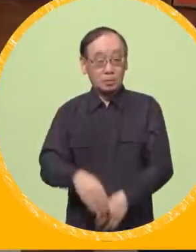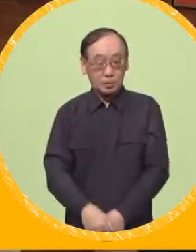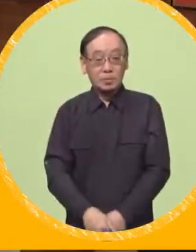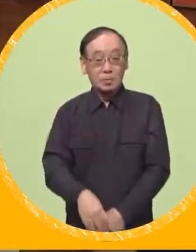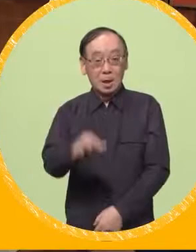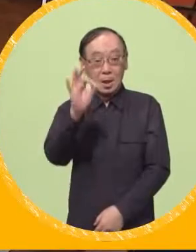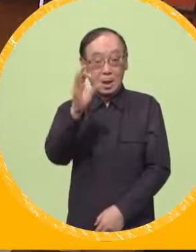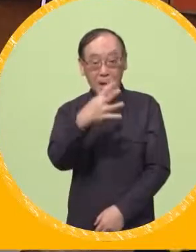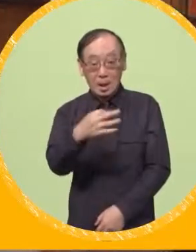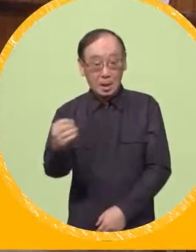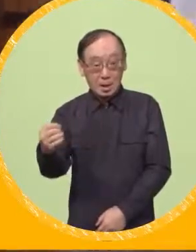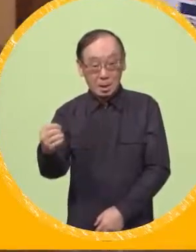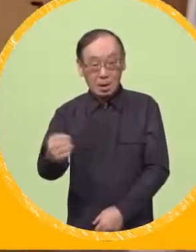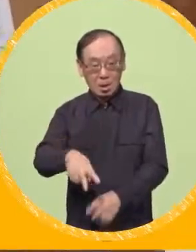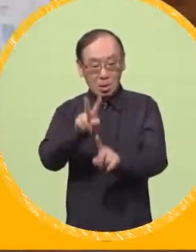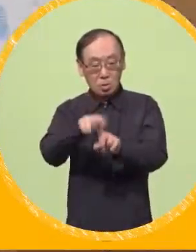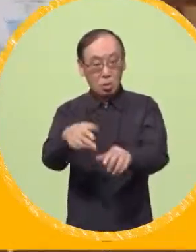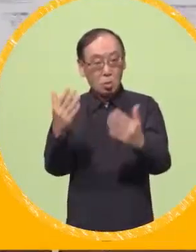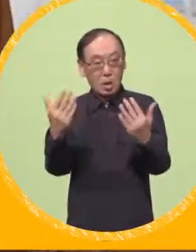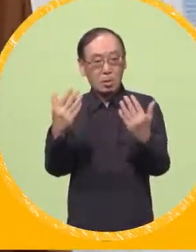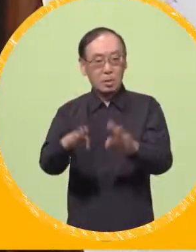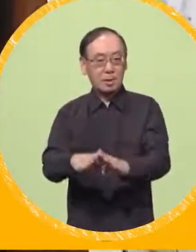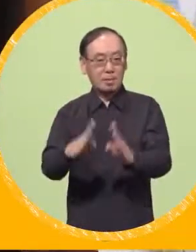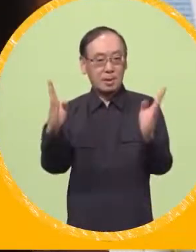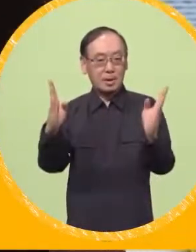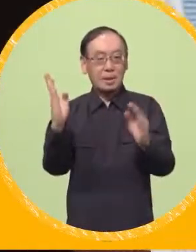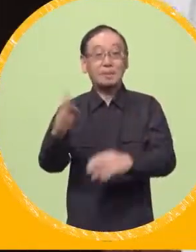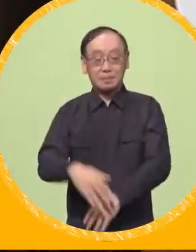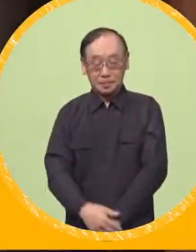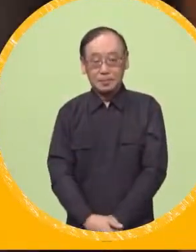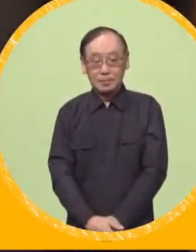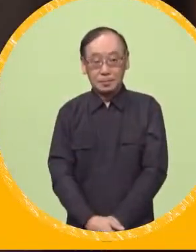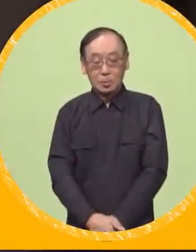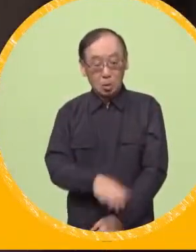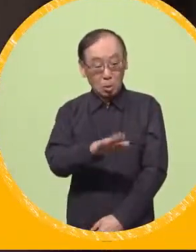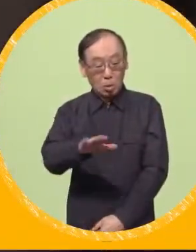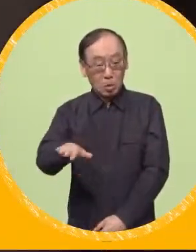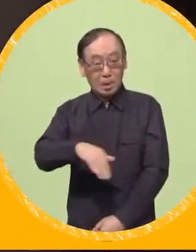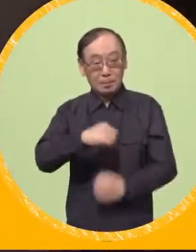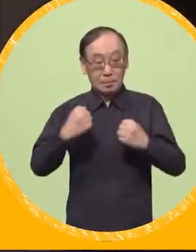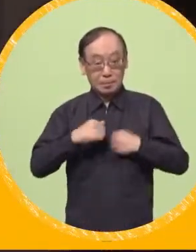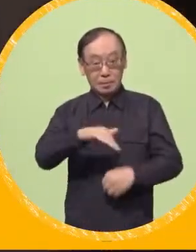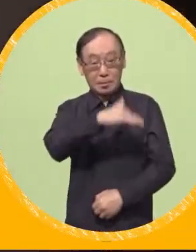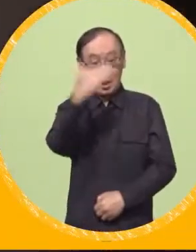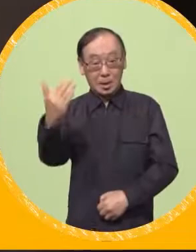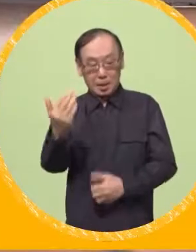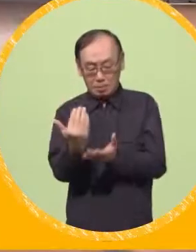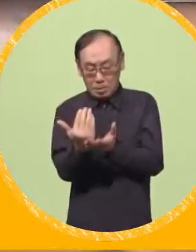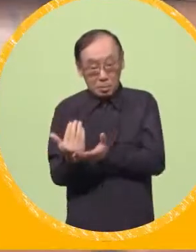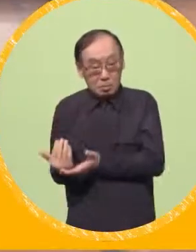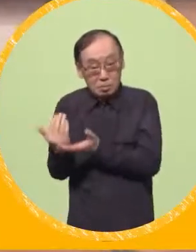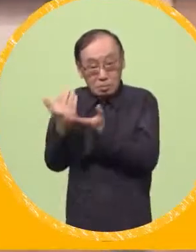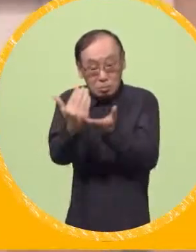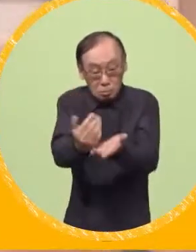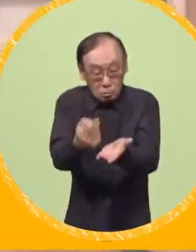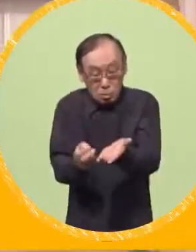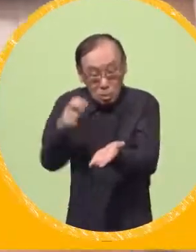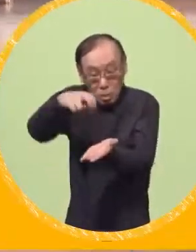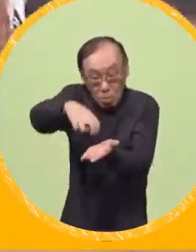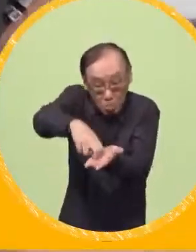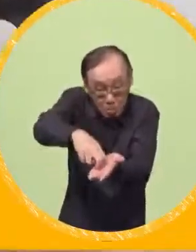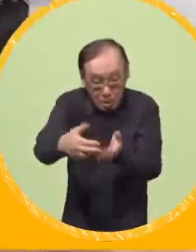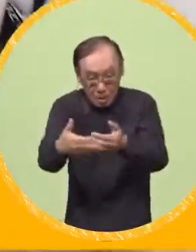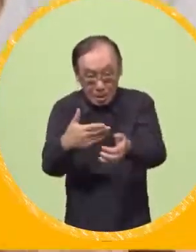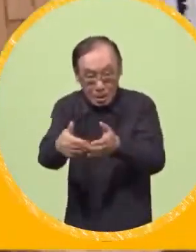金沢小学校で開催されましたが子供たちは体育館に設置したヨットに乗り込むなどさまざまなプログラム